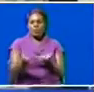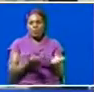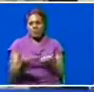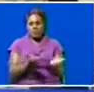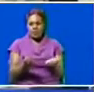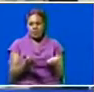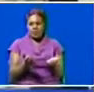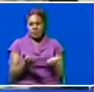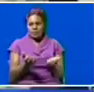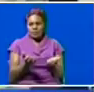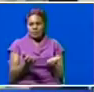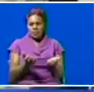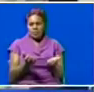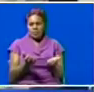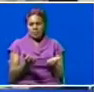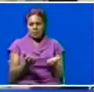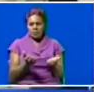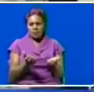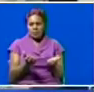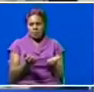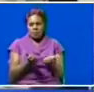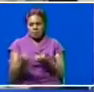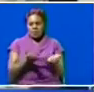an elaborate court process.